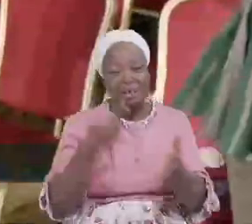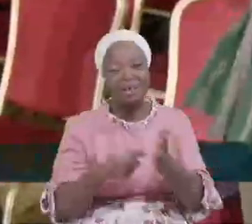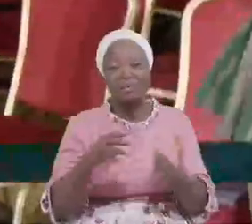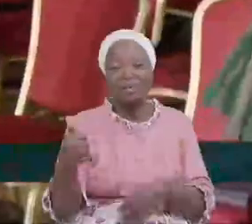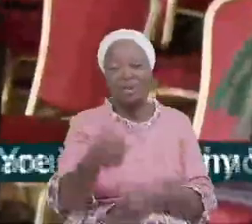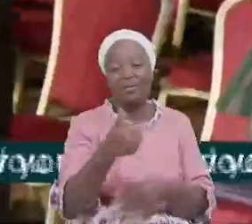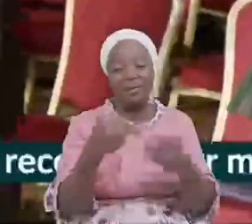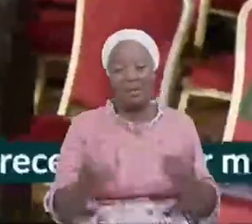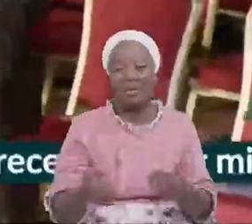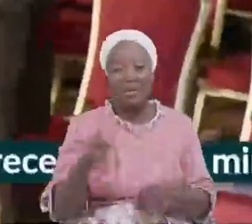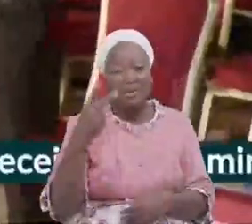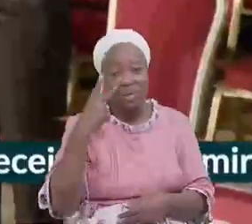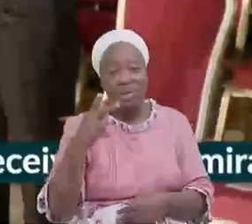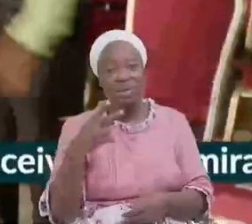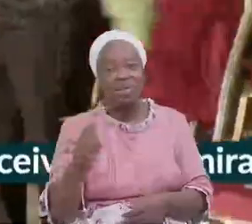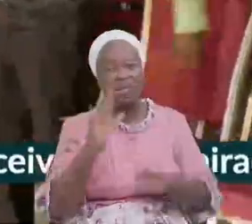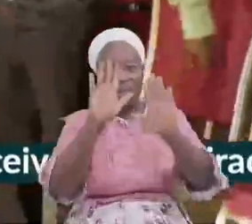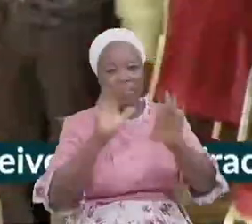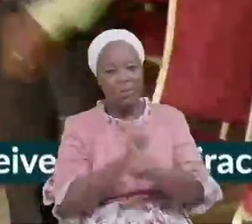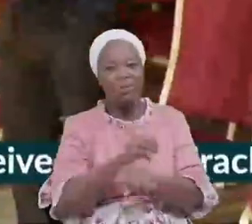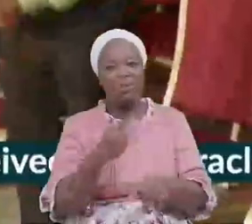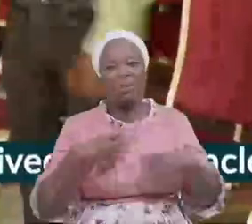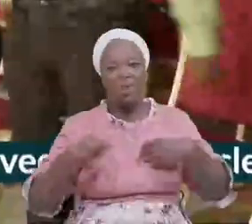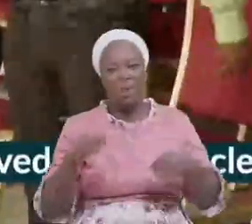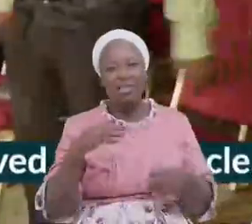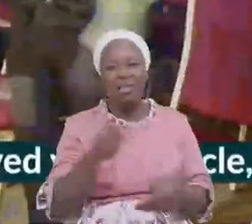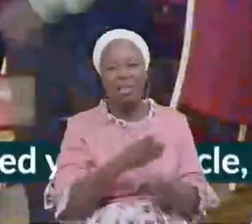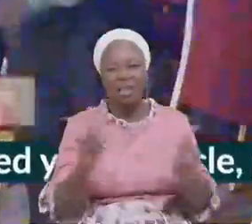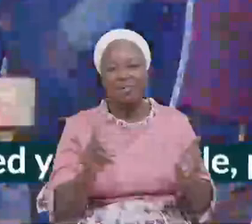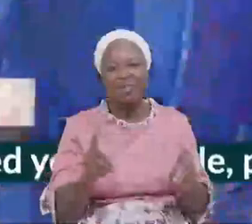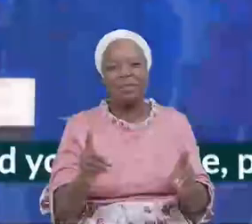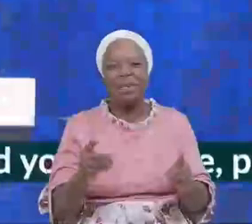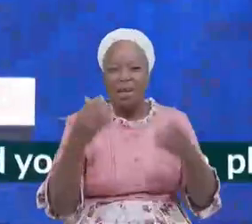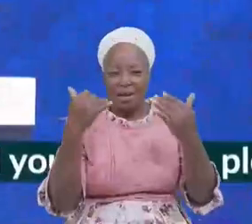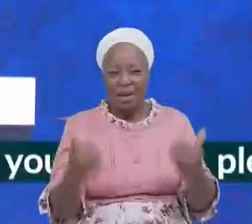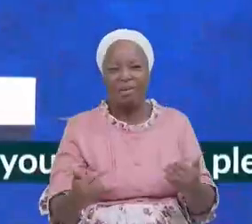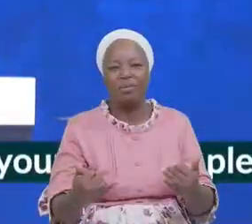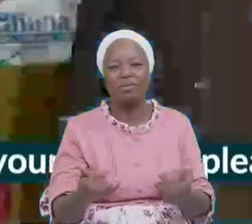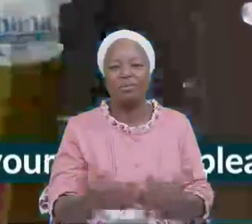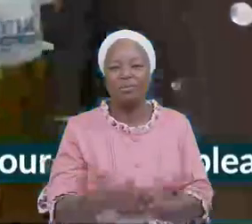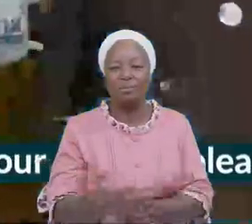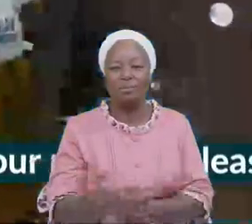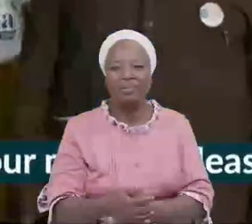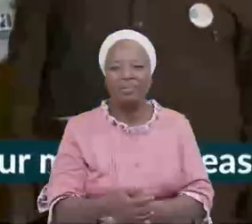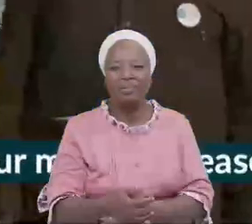Examine-toi maintenant. Tu verras le miracle, la délivrance, la guérison là-bas maintenant.